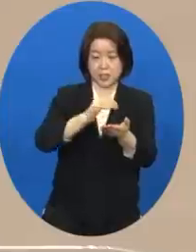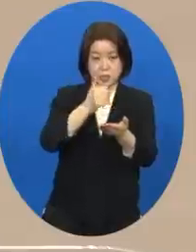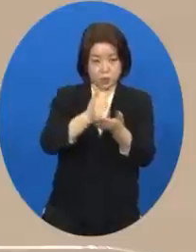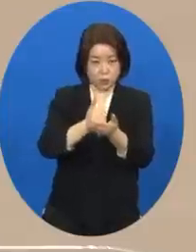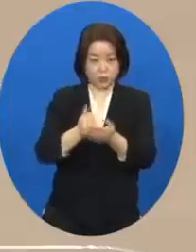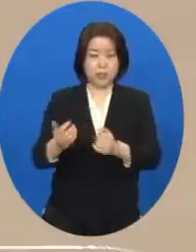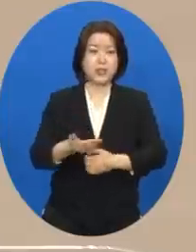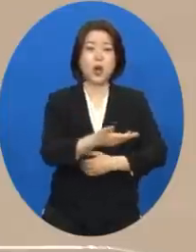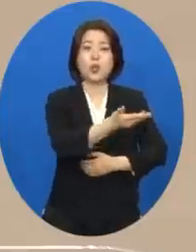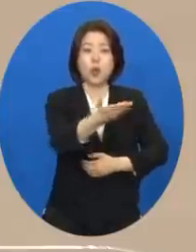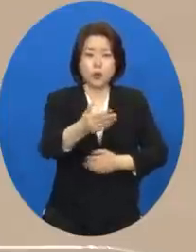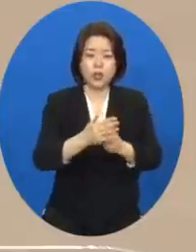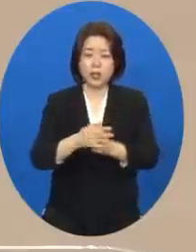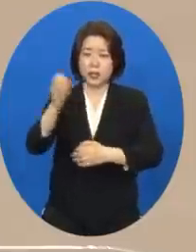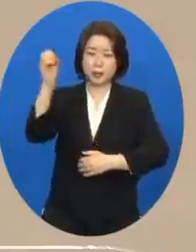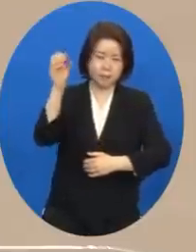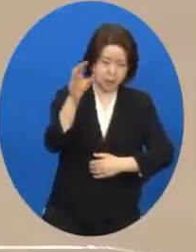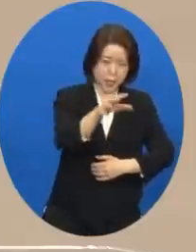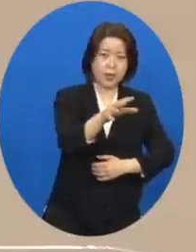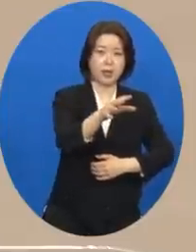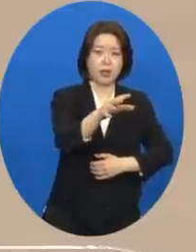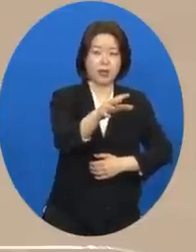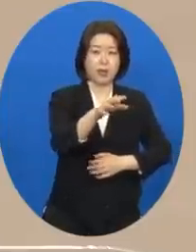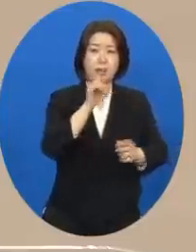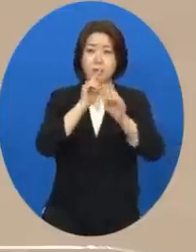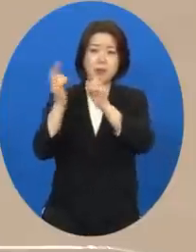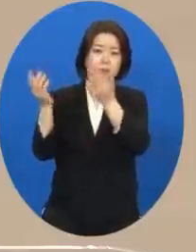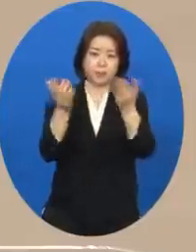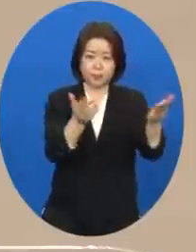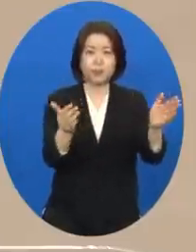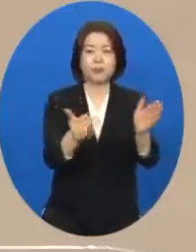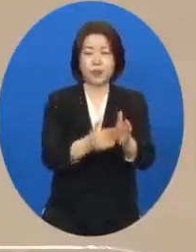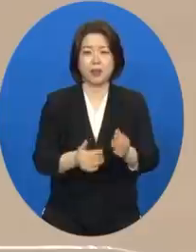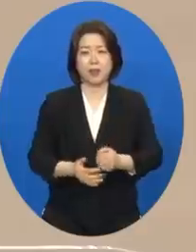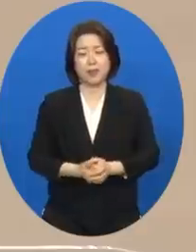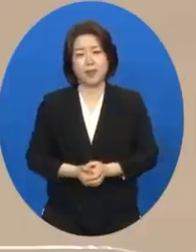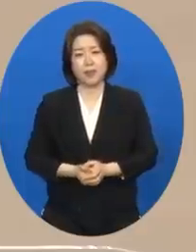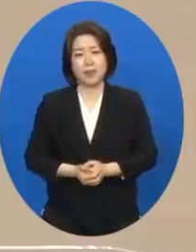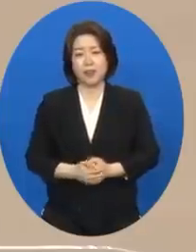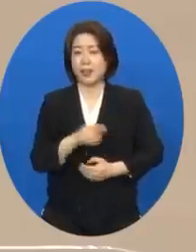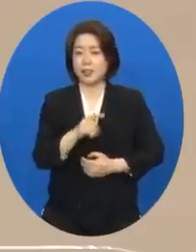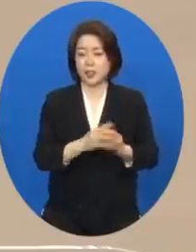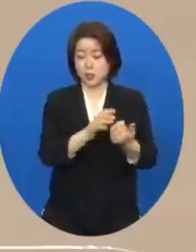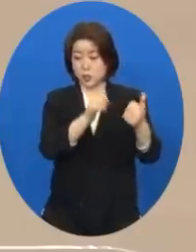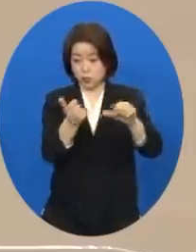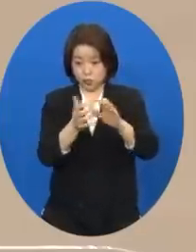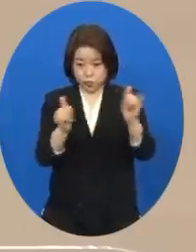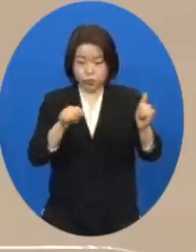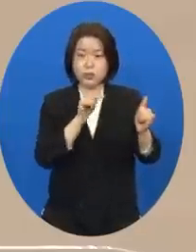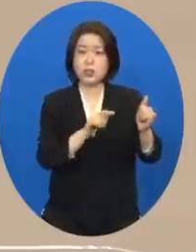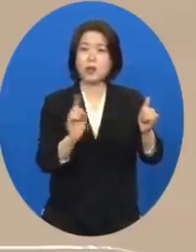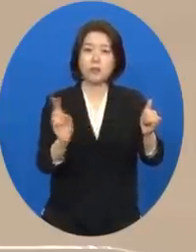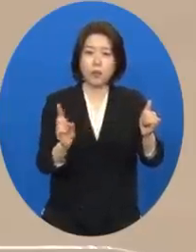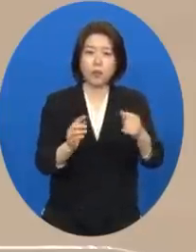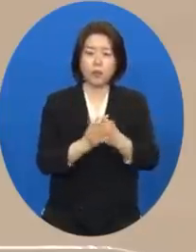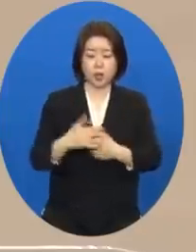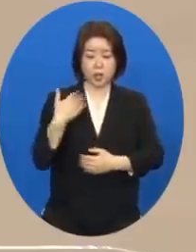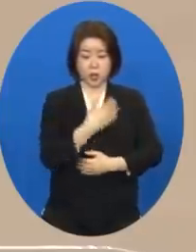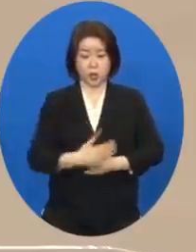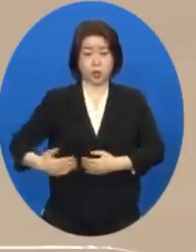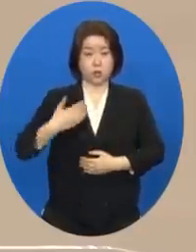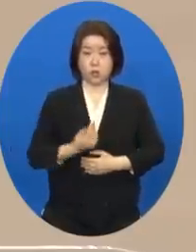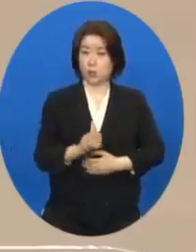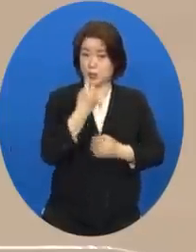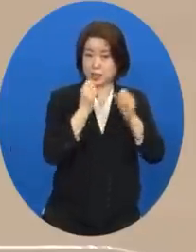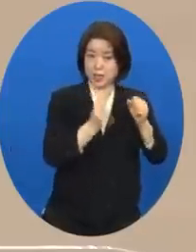너에게 비취 시 리 라 하 셨 느 니 라 여기서 죽은 자라고 하는 것은 육신은 살아있지만